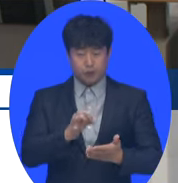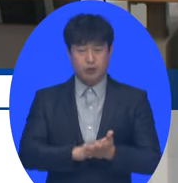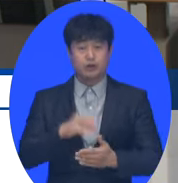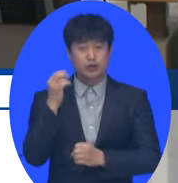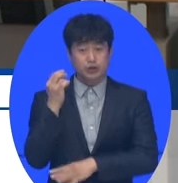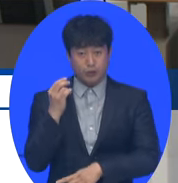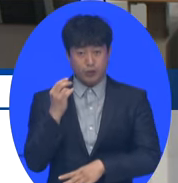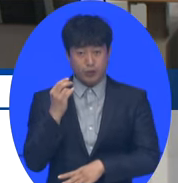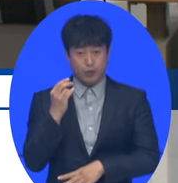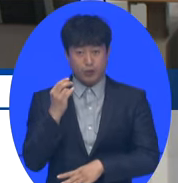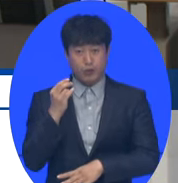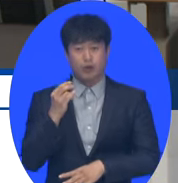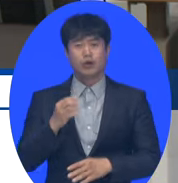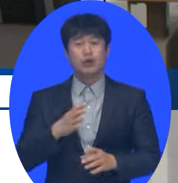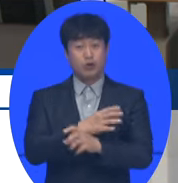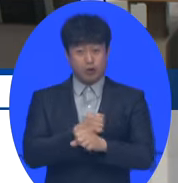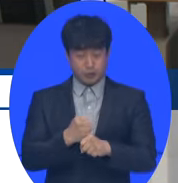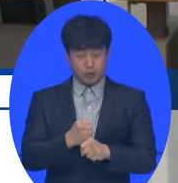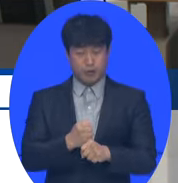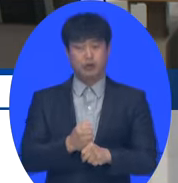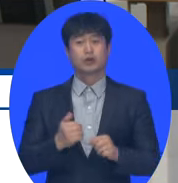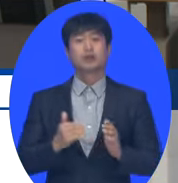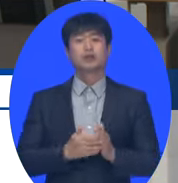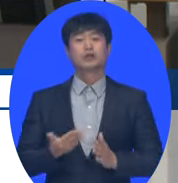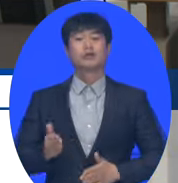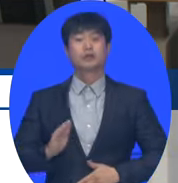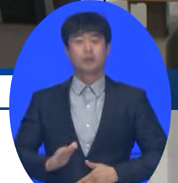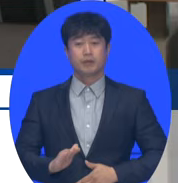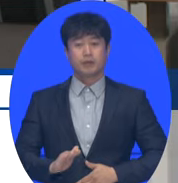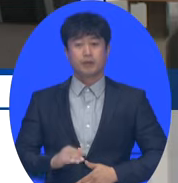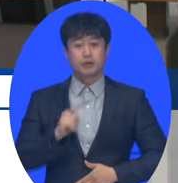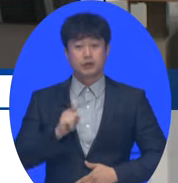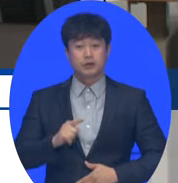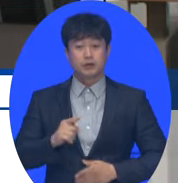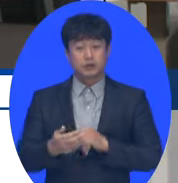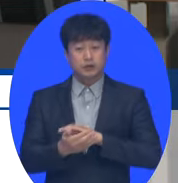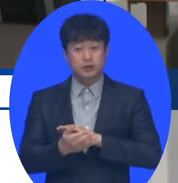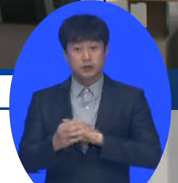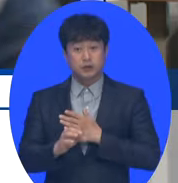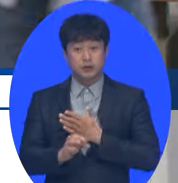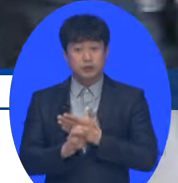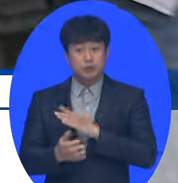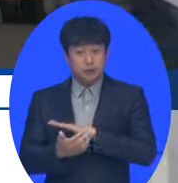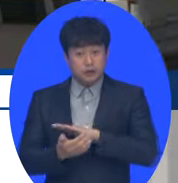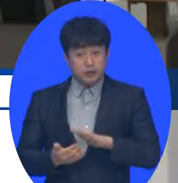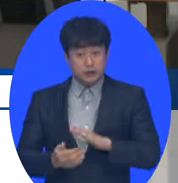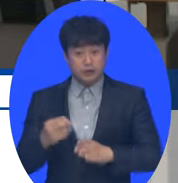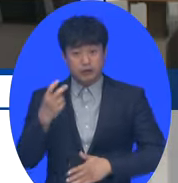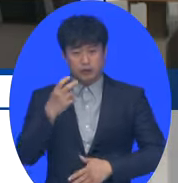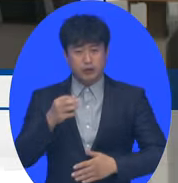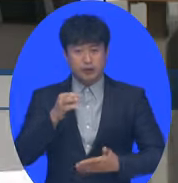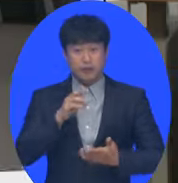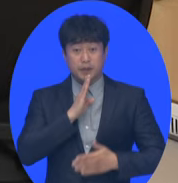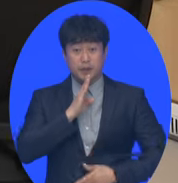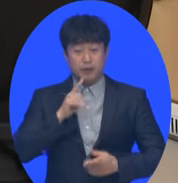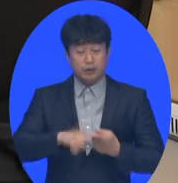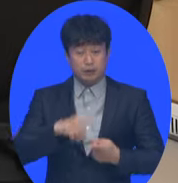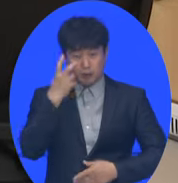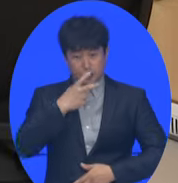설계 과정에서는 협의를 하지만은 예비타당성 조사 기간에는 협의를 한다라고 되어 있지